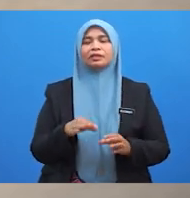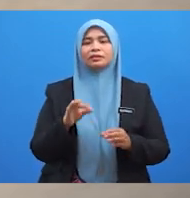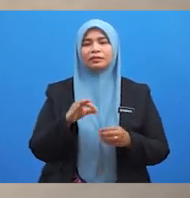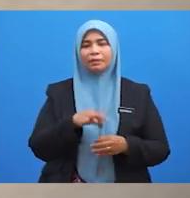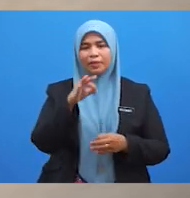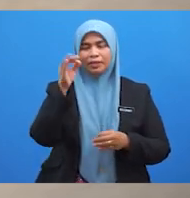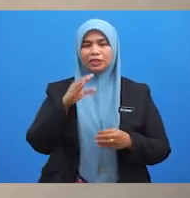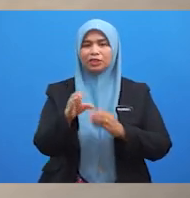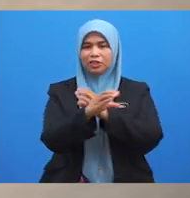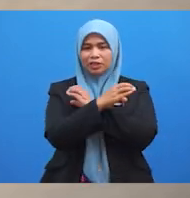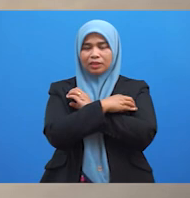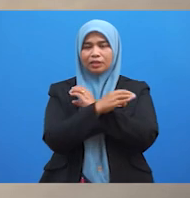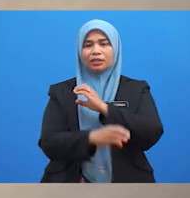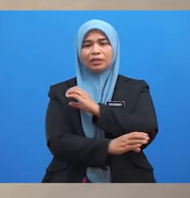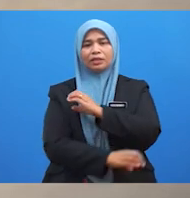patriotisme.